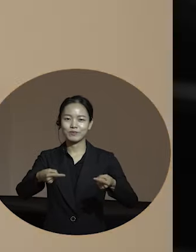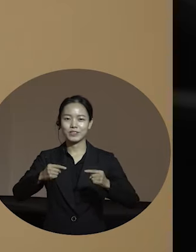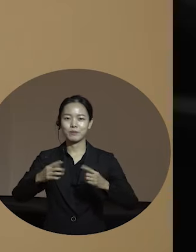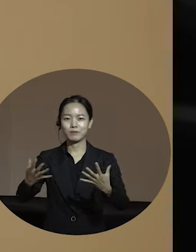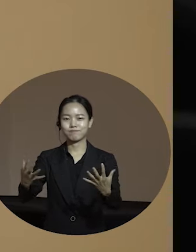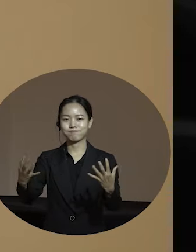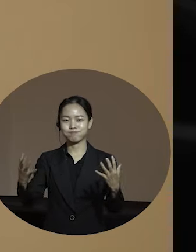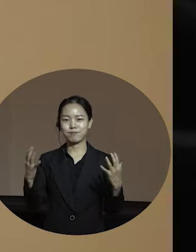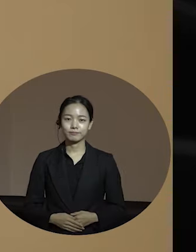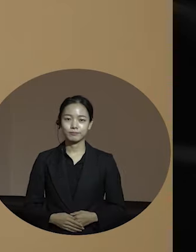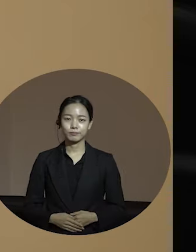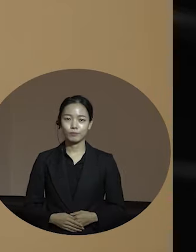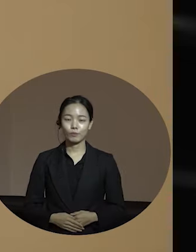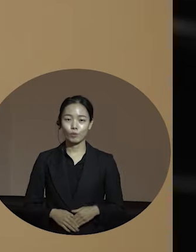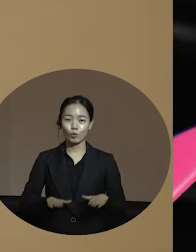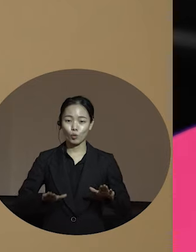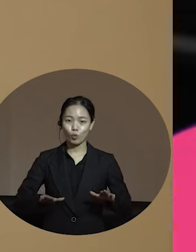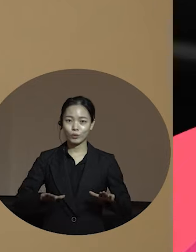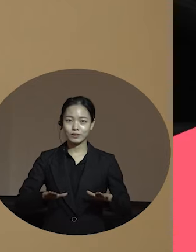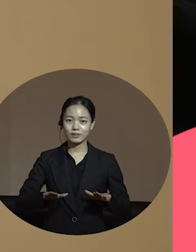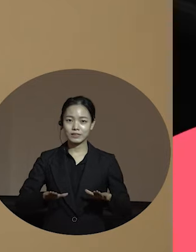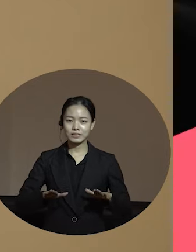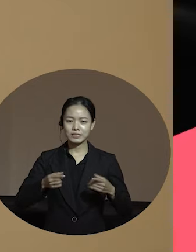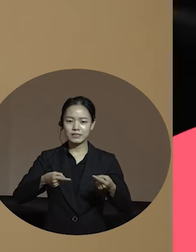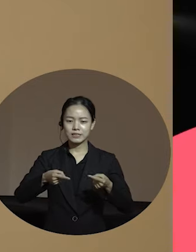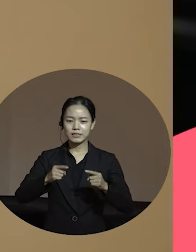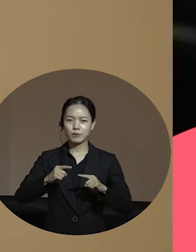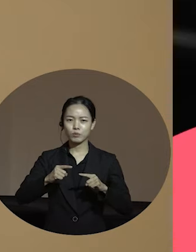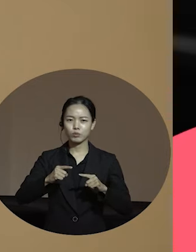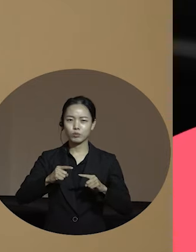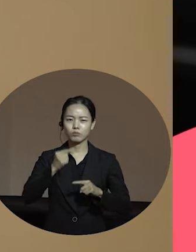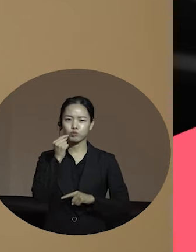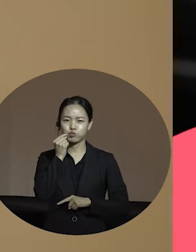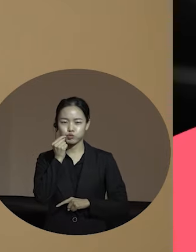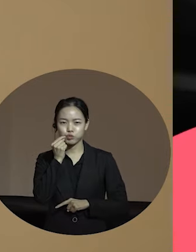내주셔서 감사합니다. 지금 현장에 오시지는 못했지만